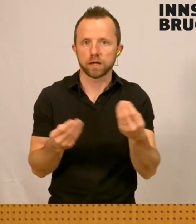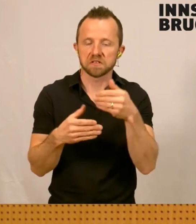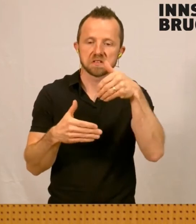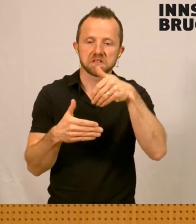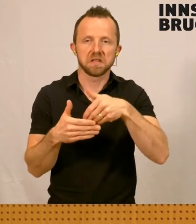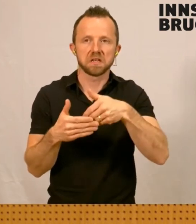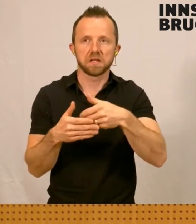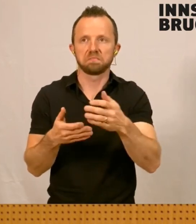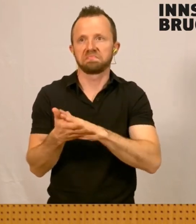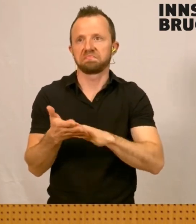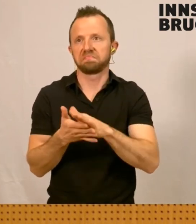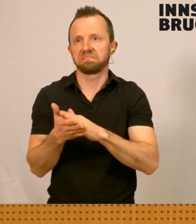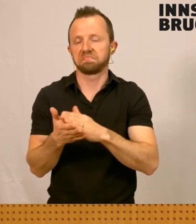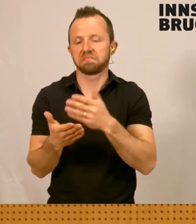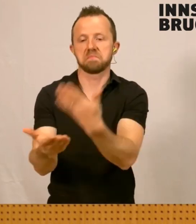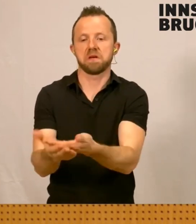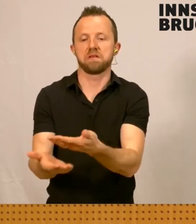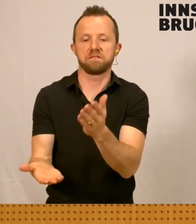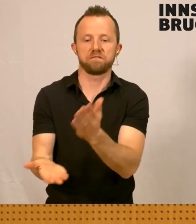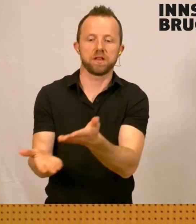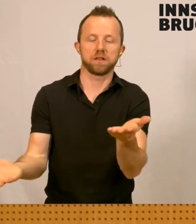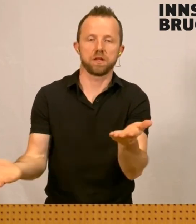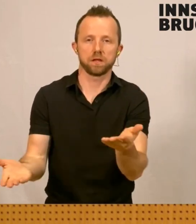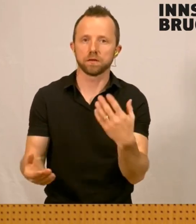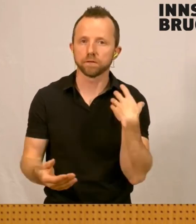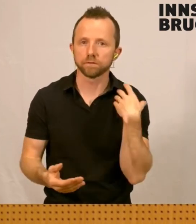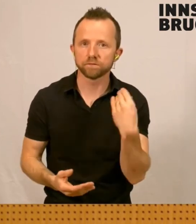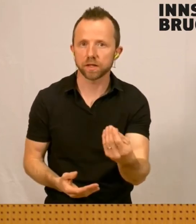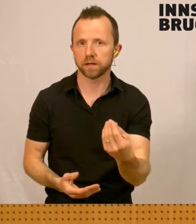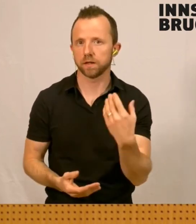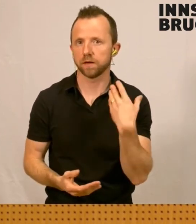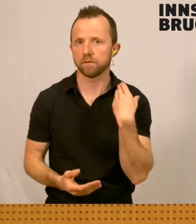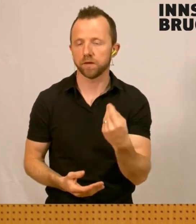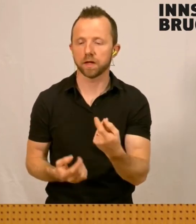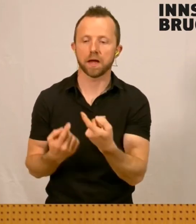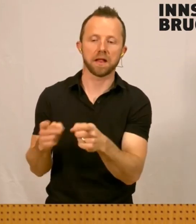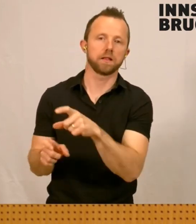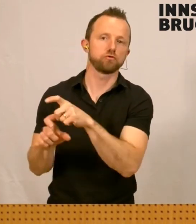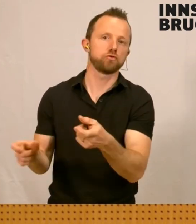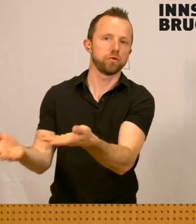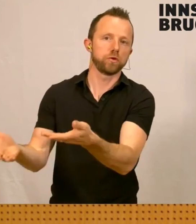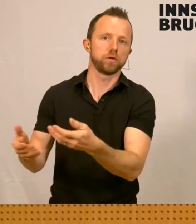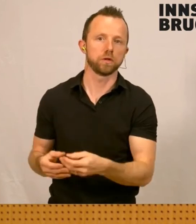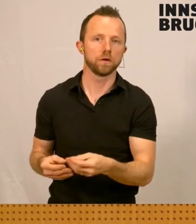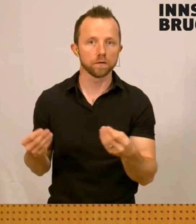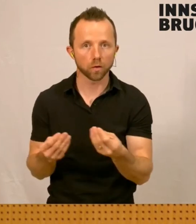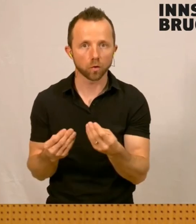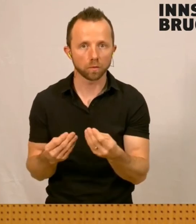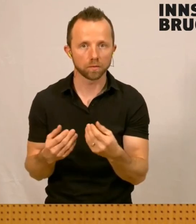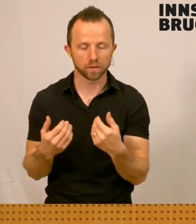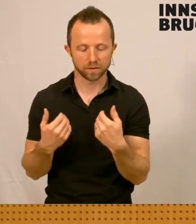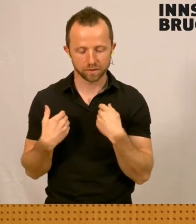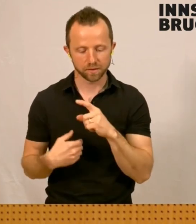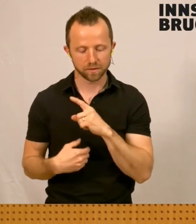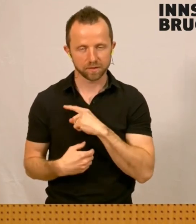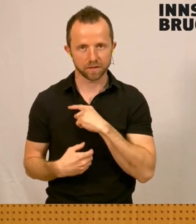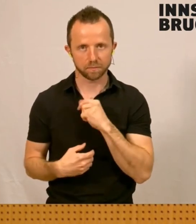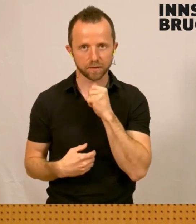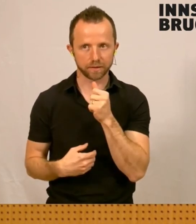Inhaltloses hingeknallt und dann sind es wiederum die anderen, weil verständlicherweise nicht zugestimmt